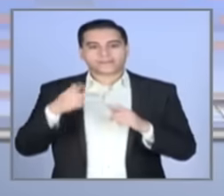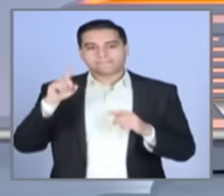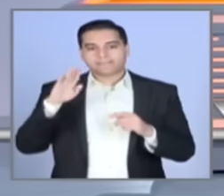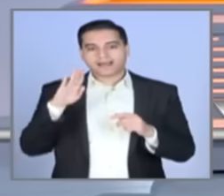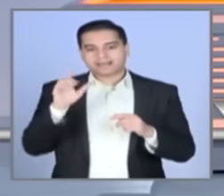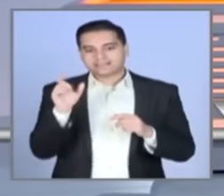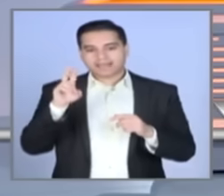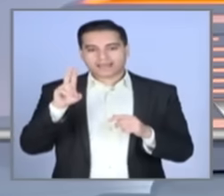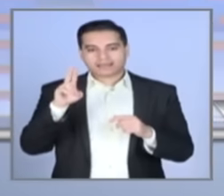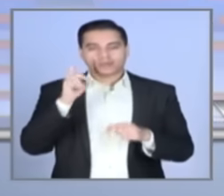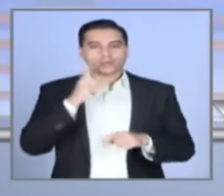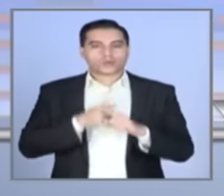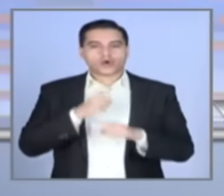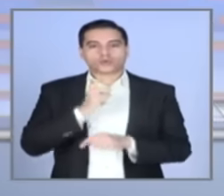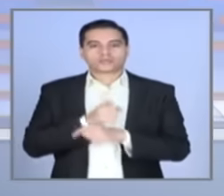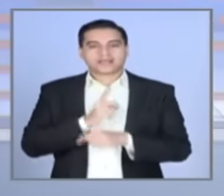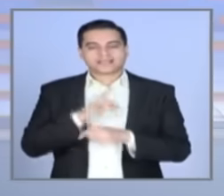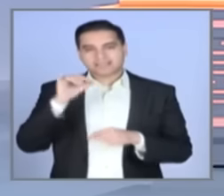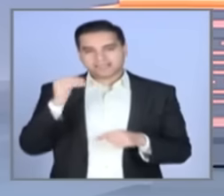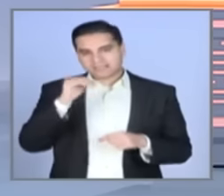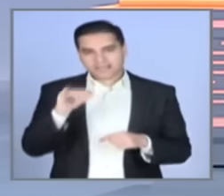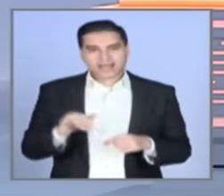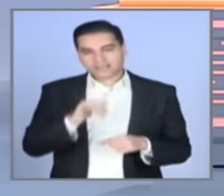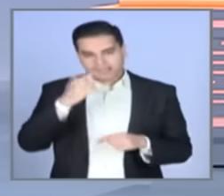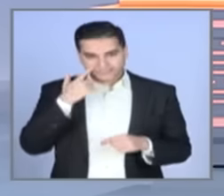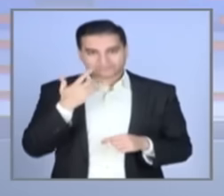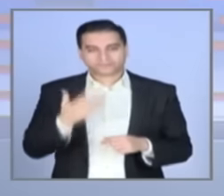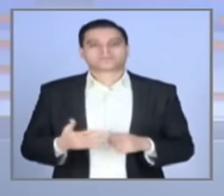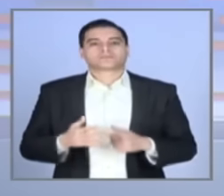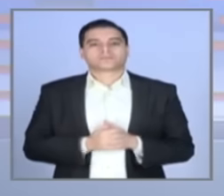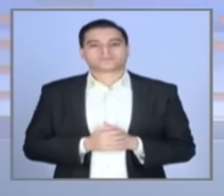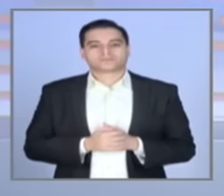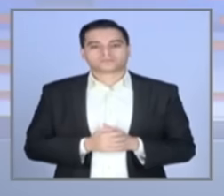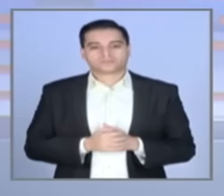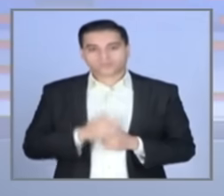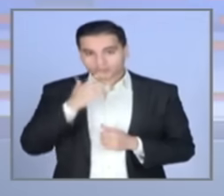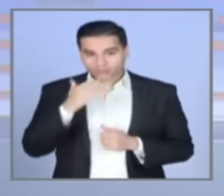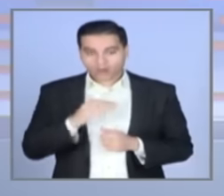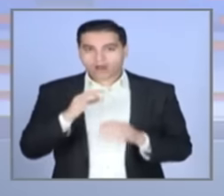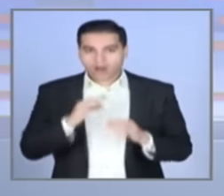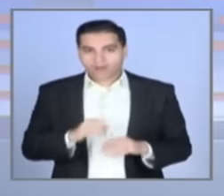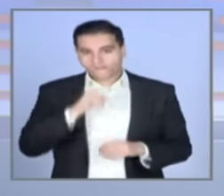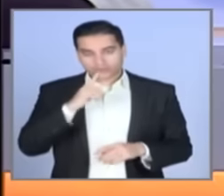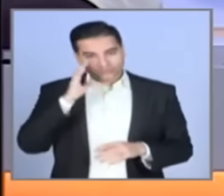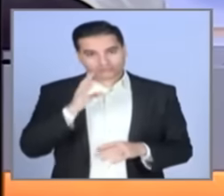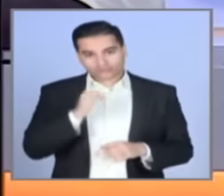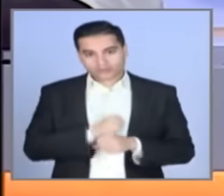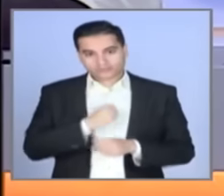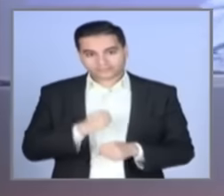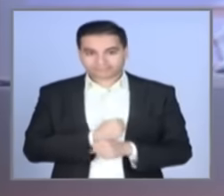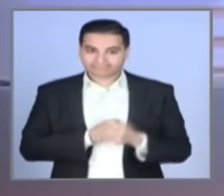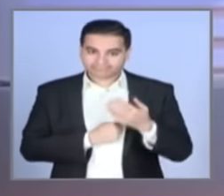بسنت وأستاذ يحيى. أستاذ يحيى وبسنت، هي لسه صغيرة بس شاطرة، خلي بالك. والله